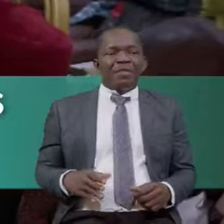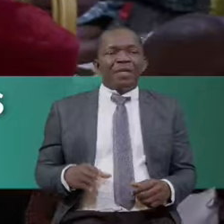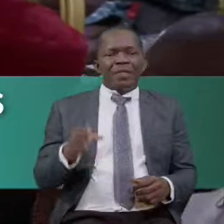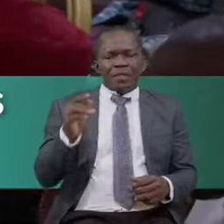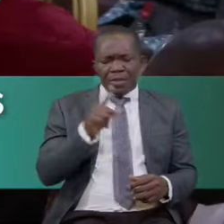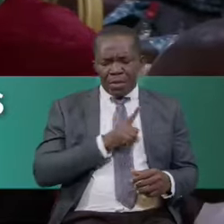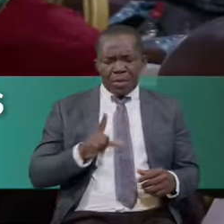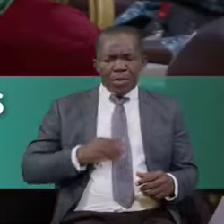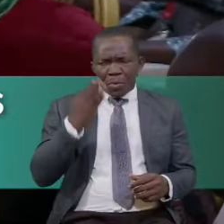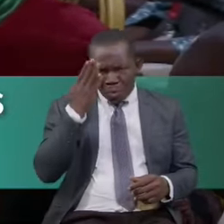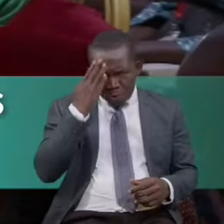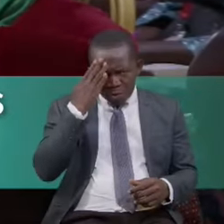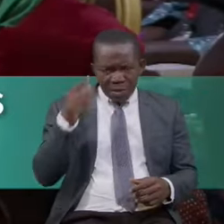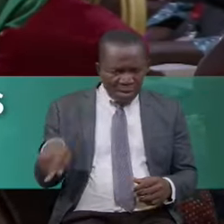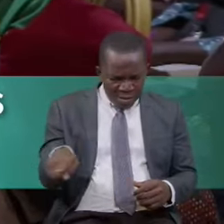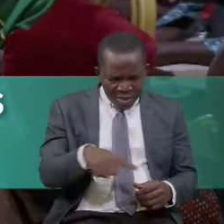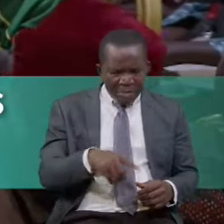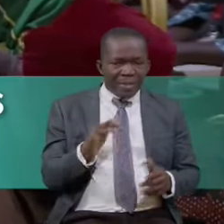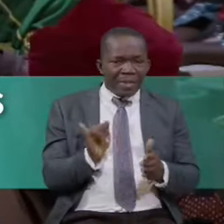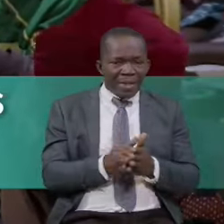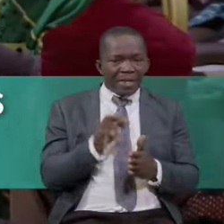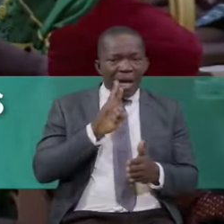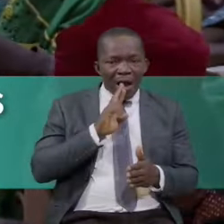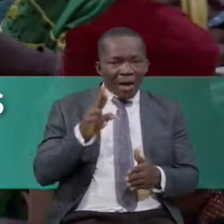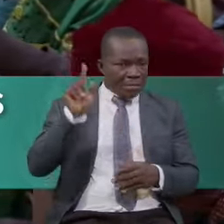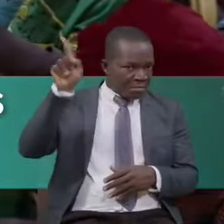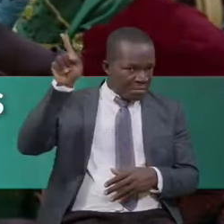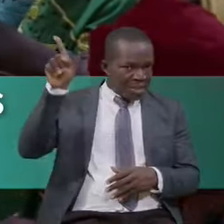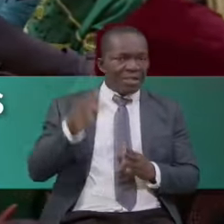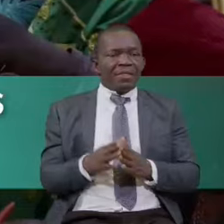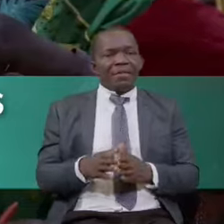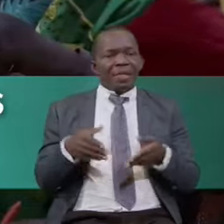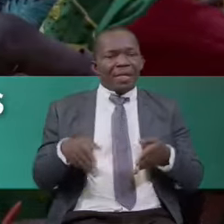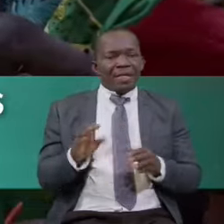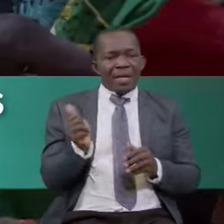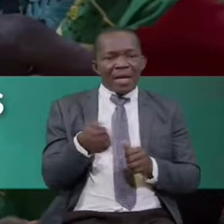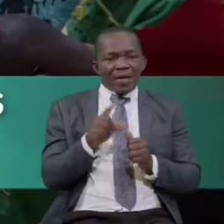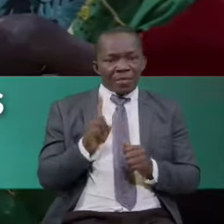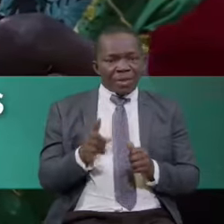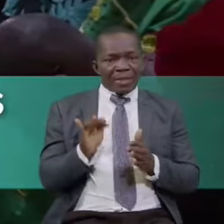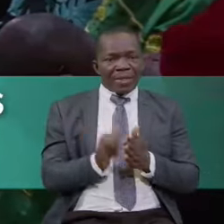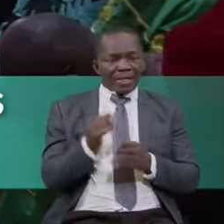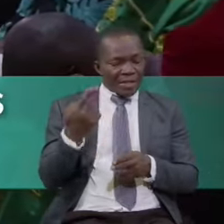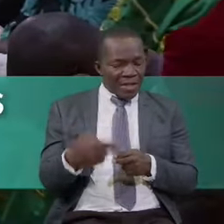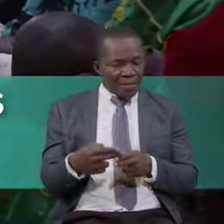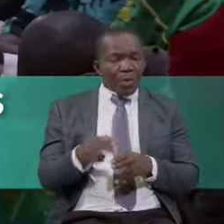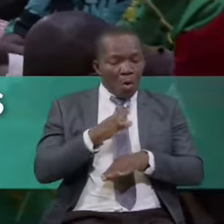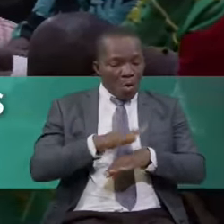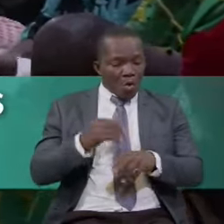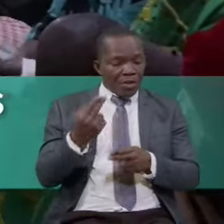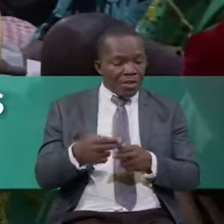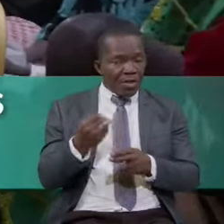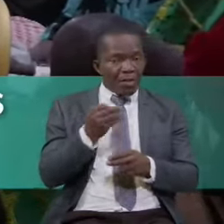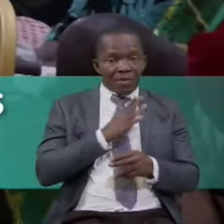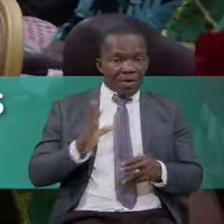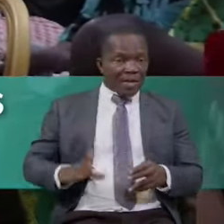qui lui appartiennent 2 Timothé 2 19 et quiconque prononce le nom du Seigneur qu'il se